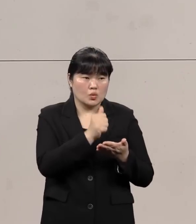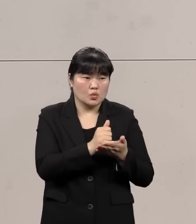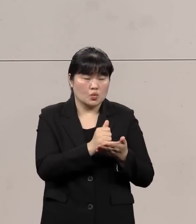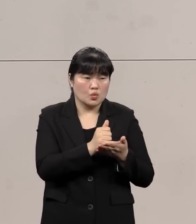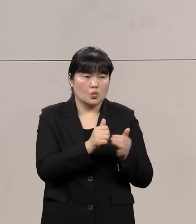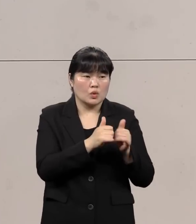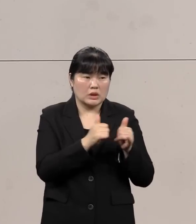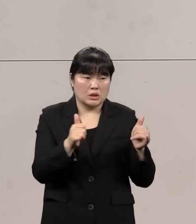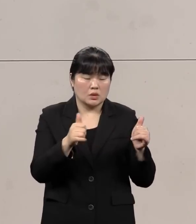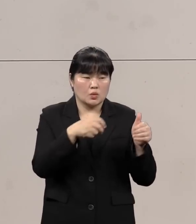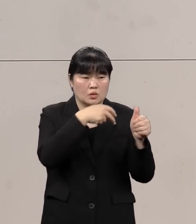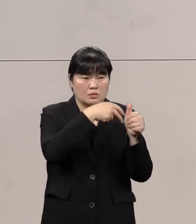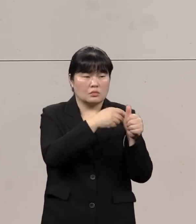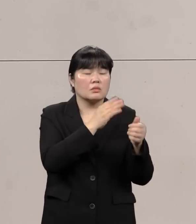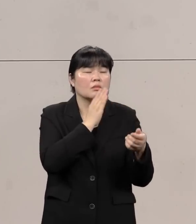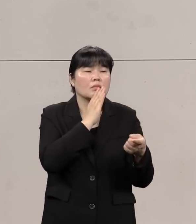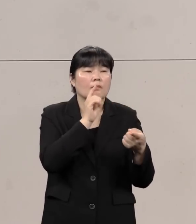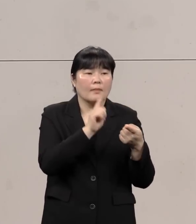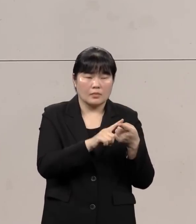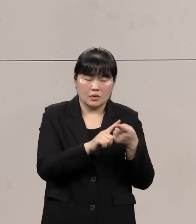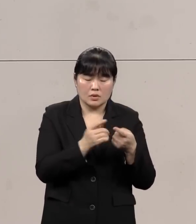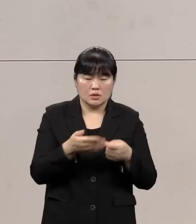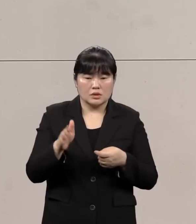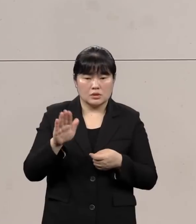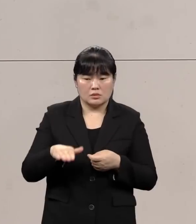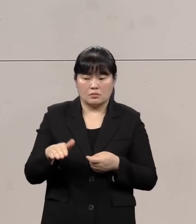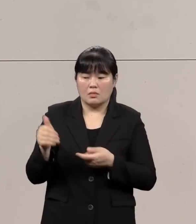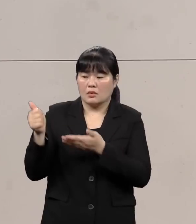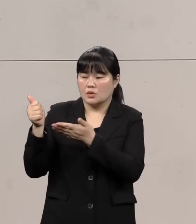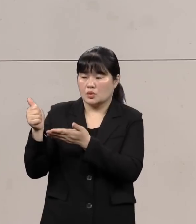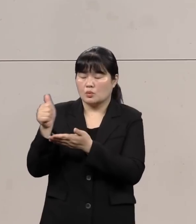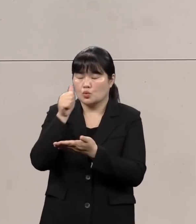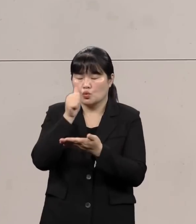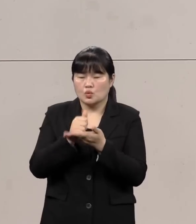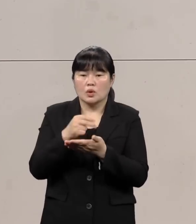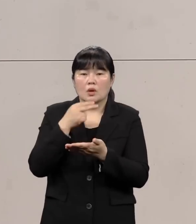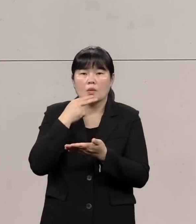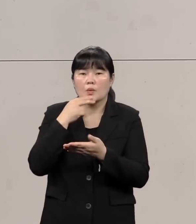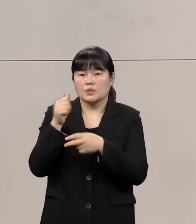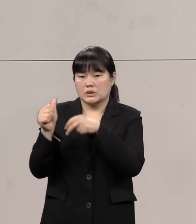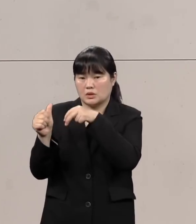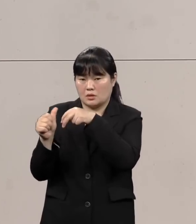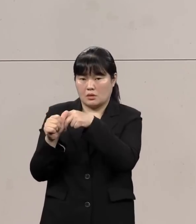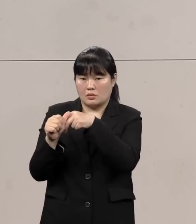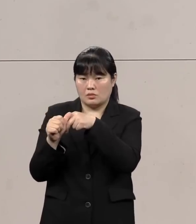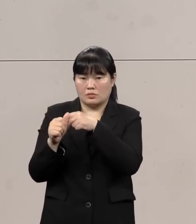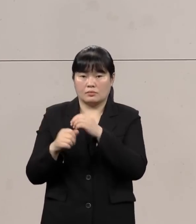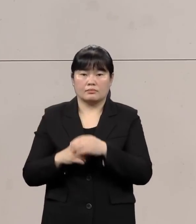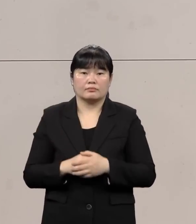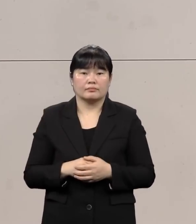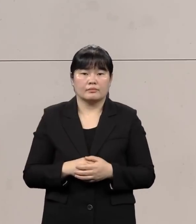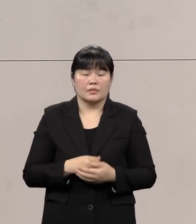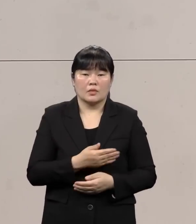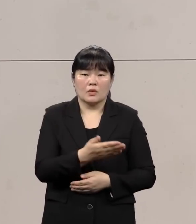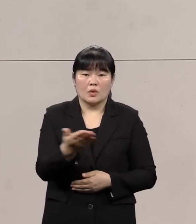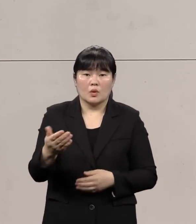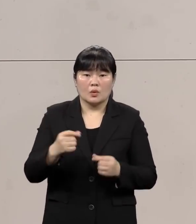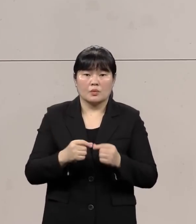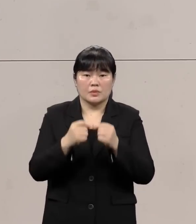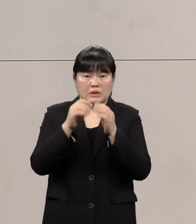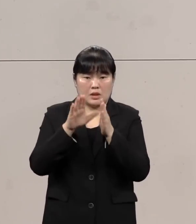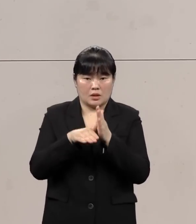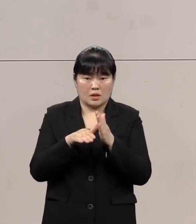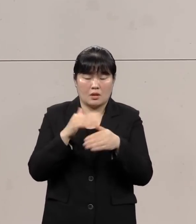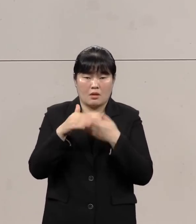하지만 저분은 죄 없이 달리셨다라고 우리가 미사 때도 하나님의 어린양 세상의 죄를